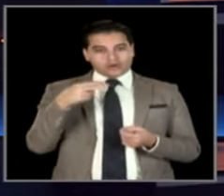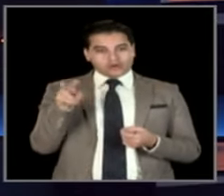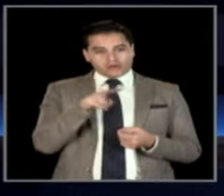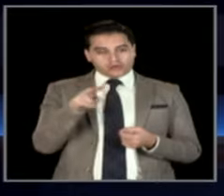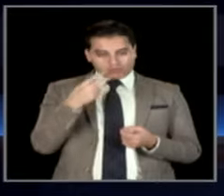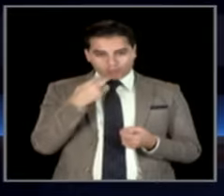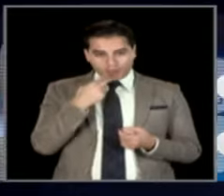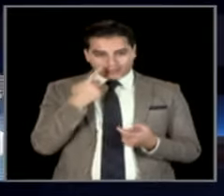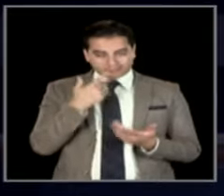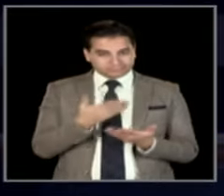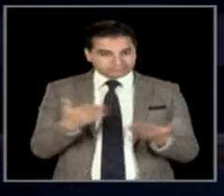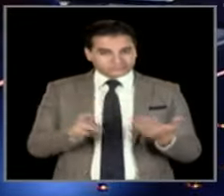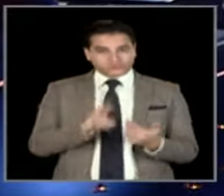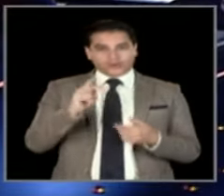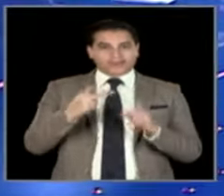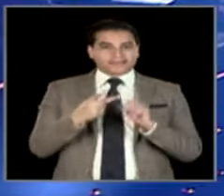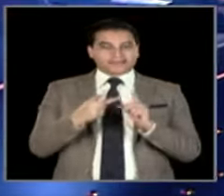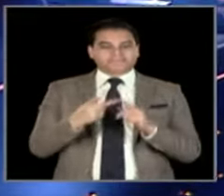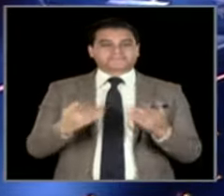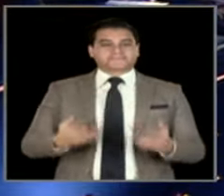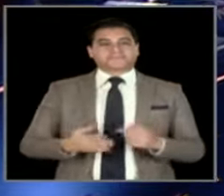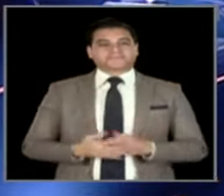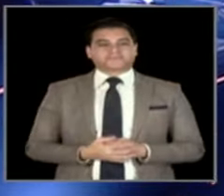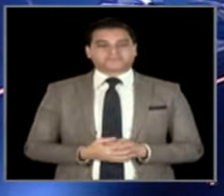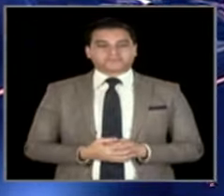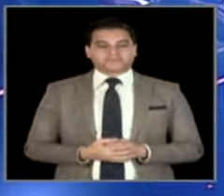وعمر. السؤال الثاني،